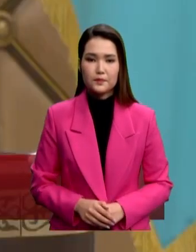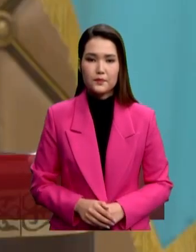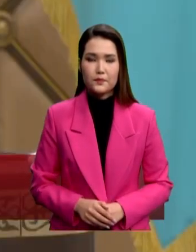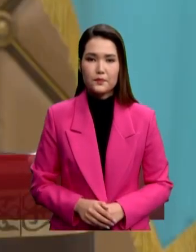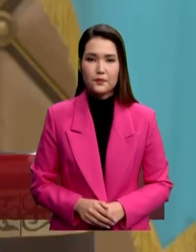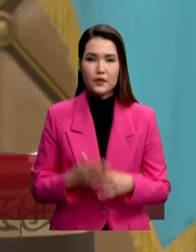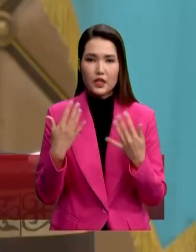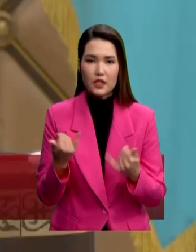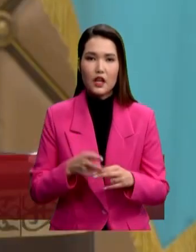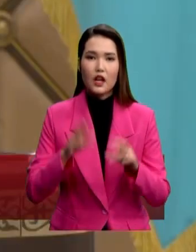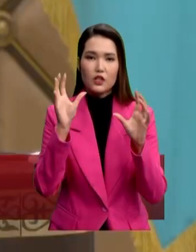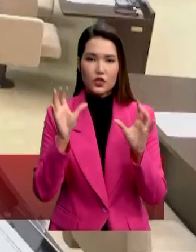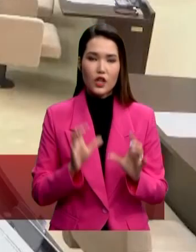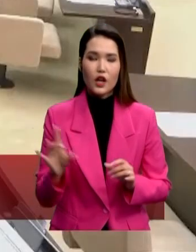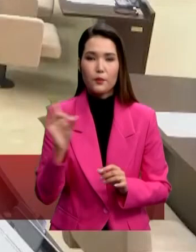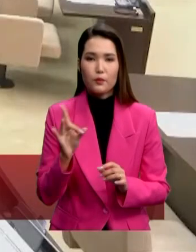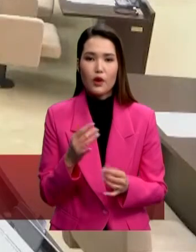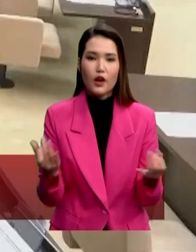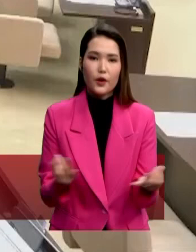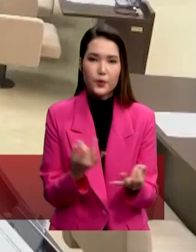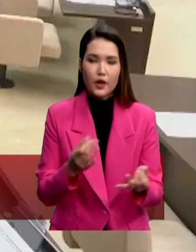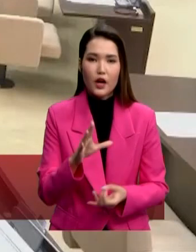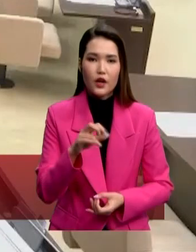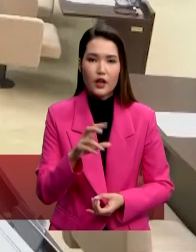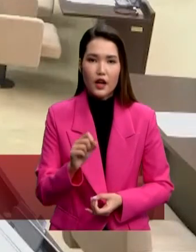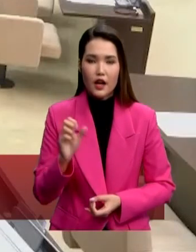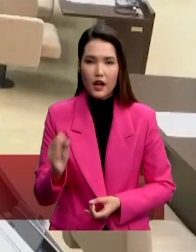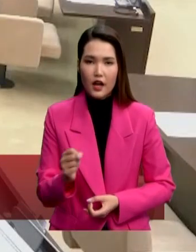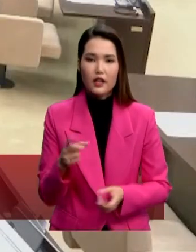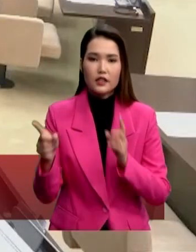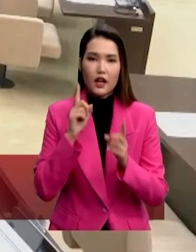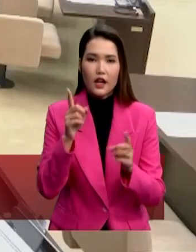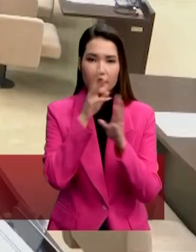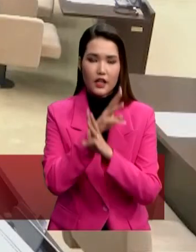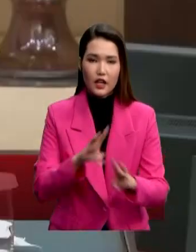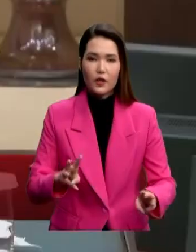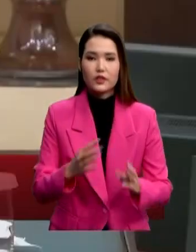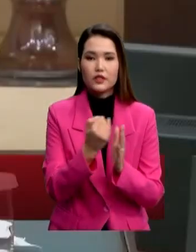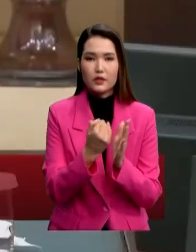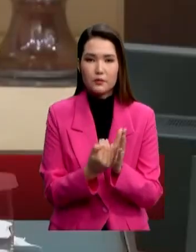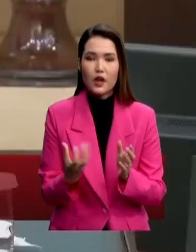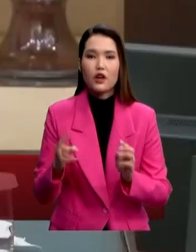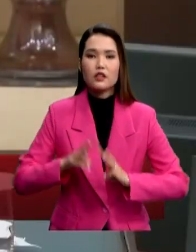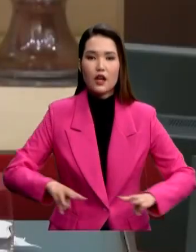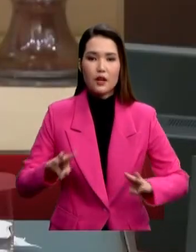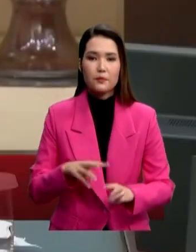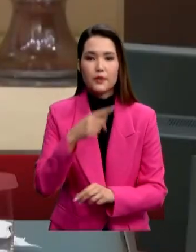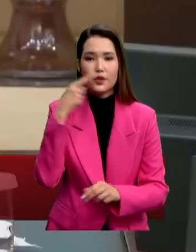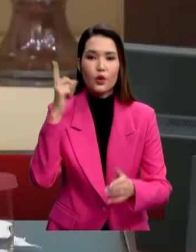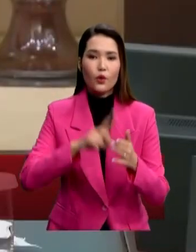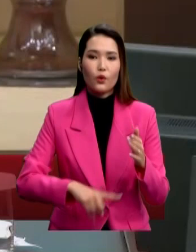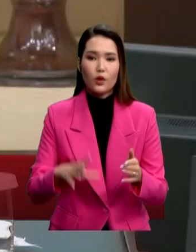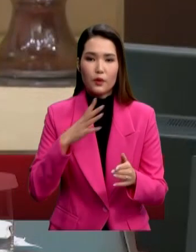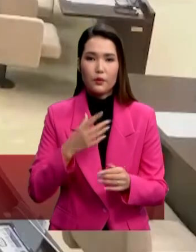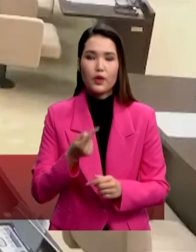Елбасы туралы заңның күші жойылғаннан кейін Нұрсұлтан Назарбаевтың кеңсесін қаржыландыру қысқарады деп қаржы министрі өткенде сендірген еді.